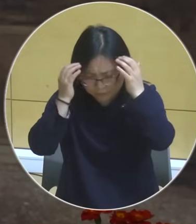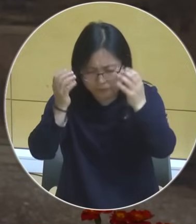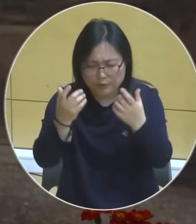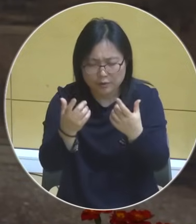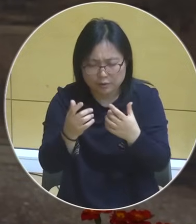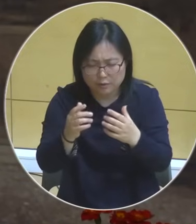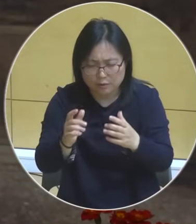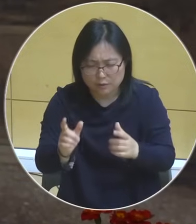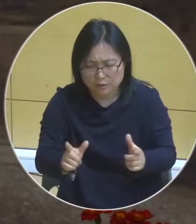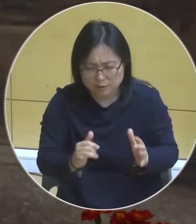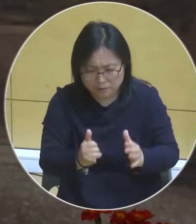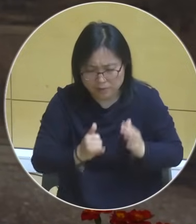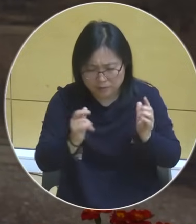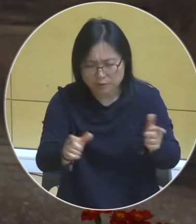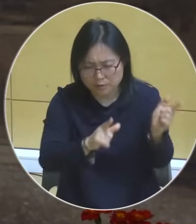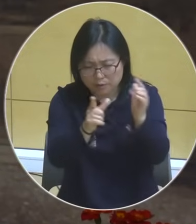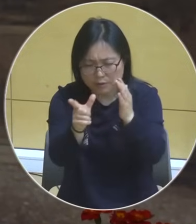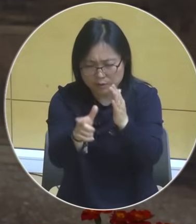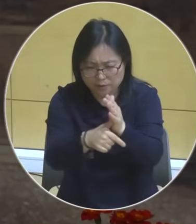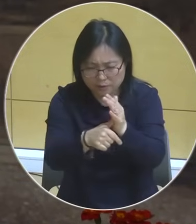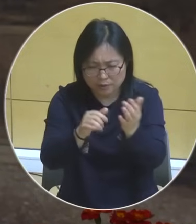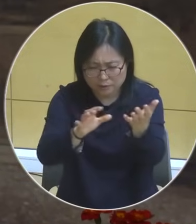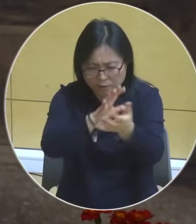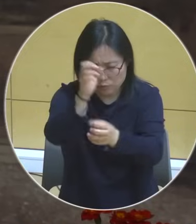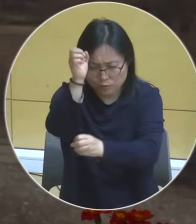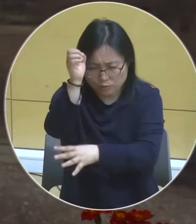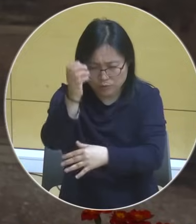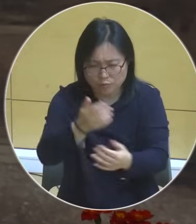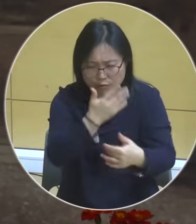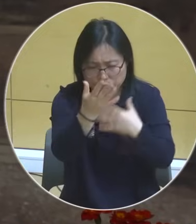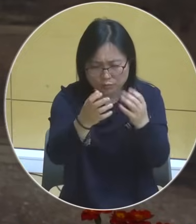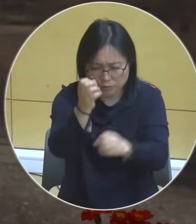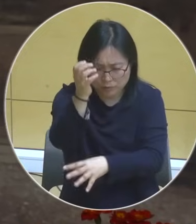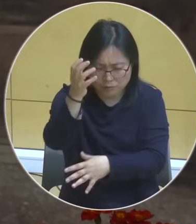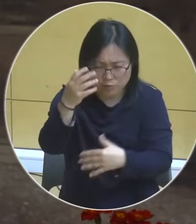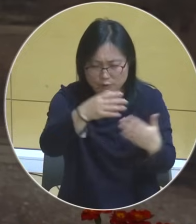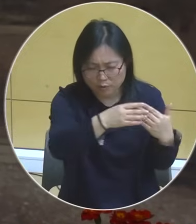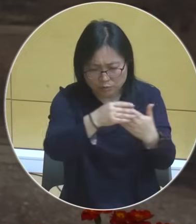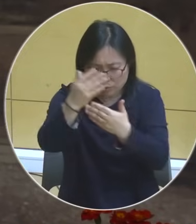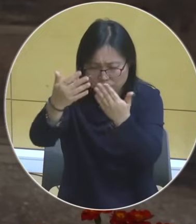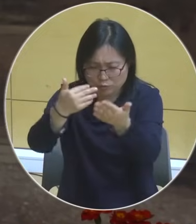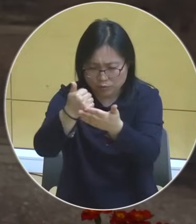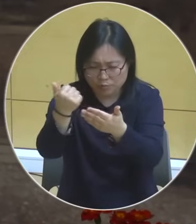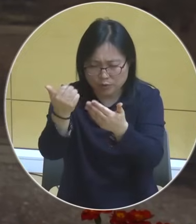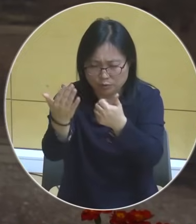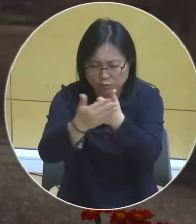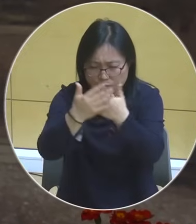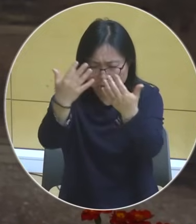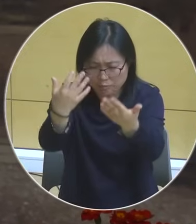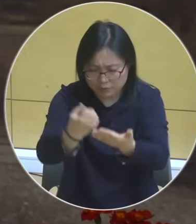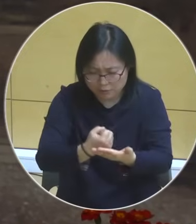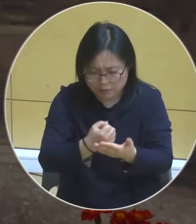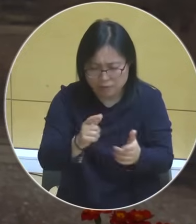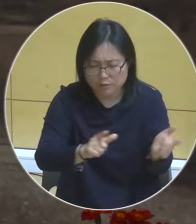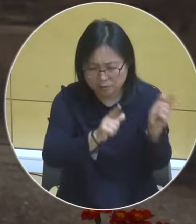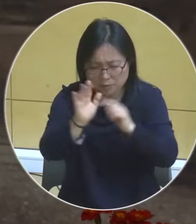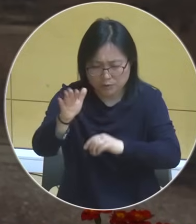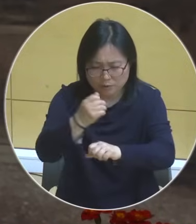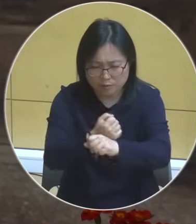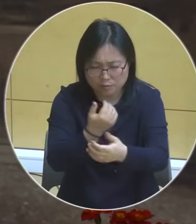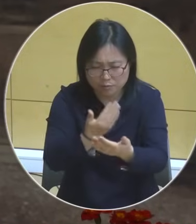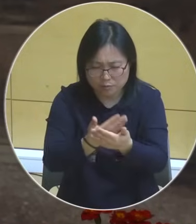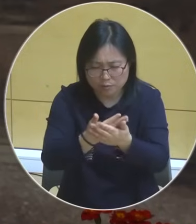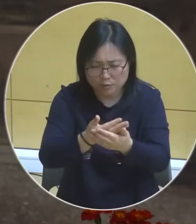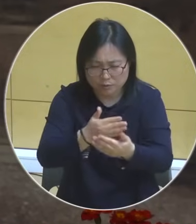기둥과 불 기둥으로 주의 인도함을 받는 우리의 젊은이들의 삶이 될 수 있도록 주님 함께하여 주시옵소서. 자라나는 우리